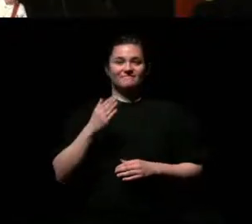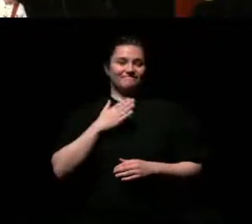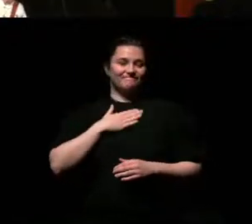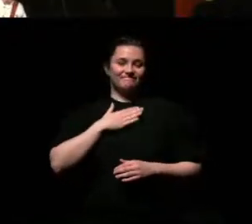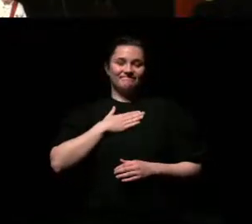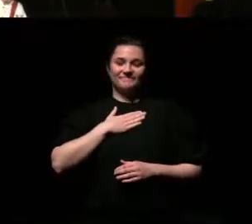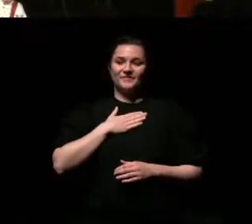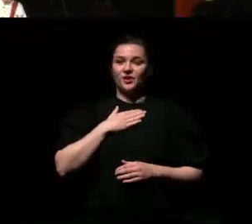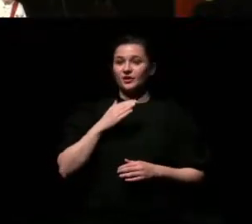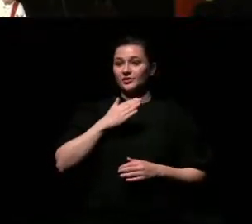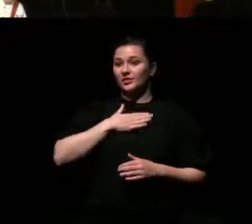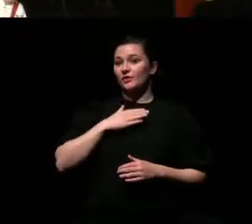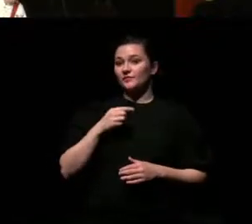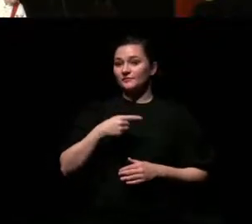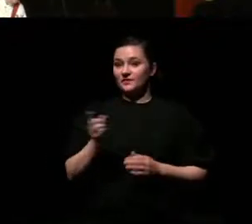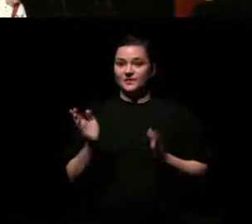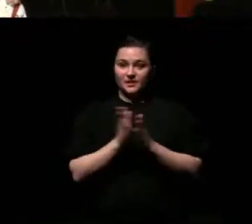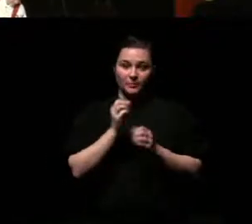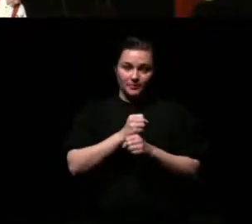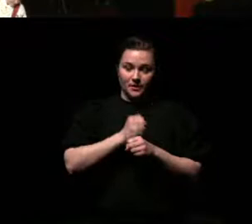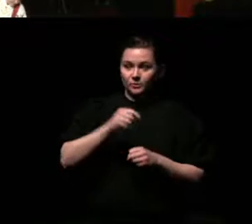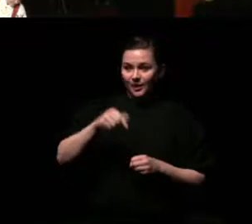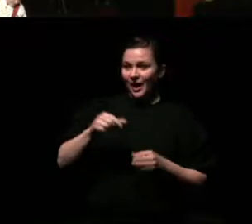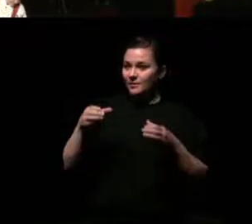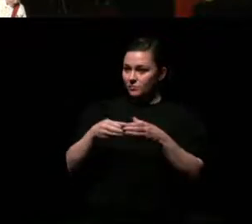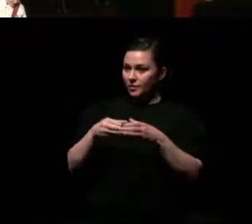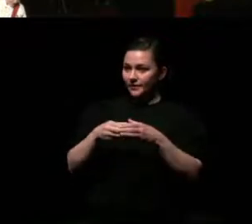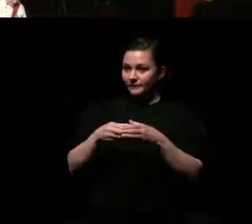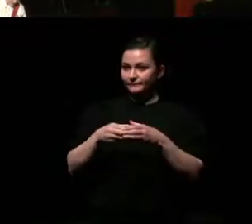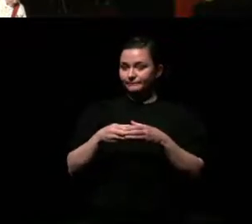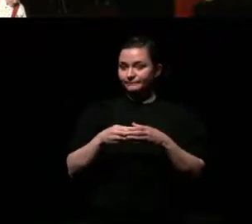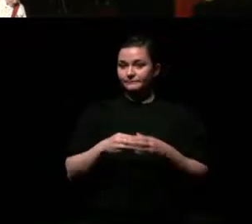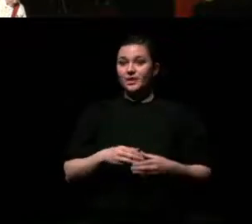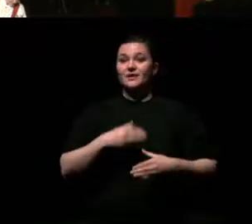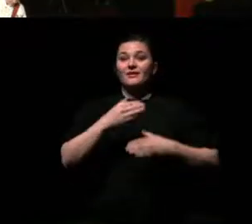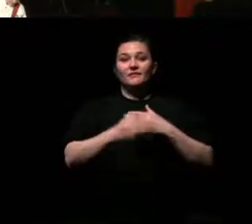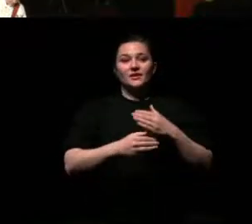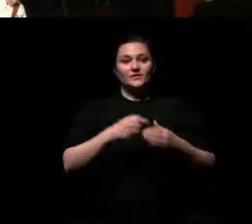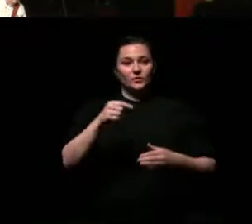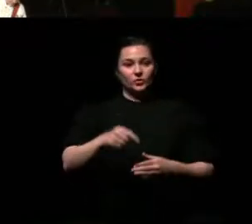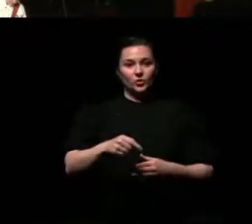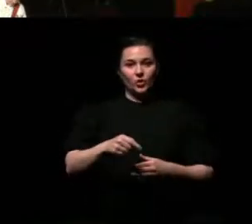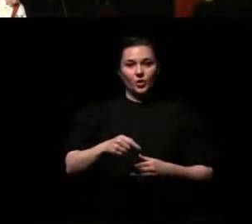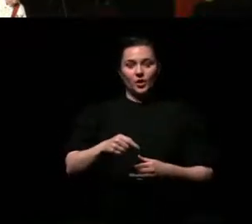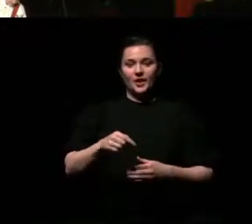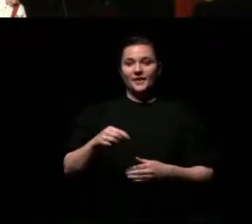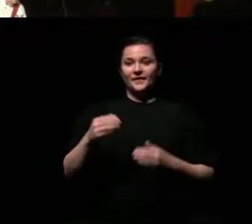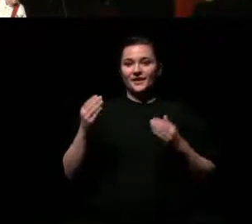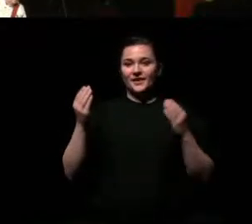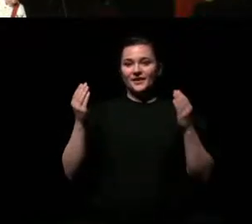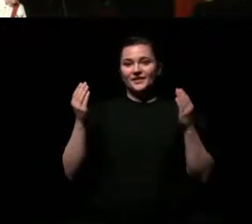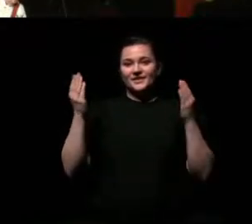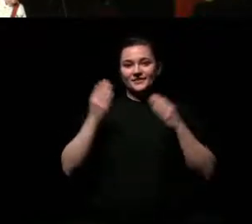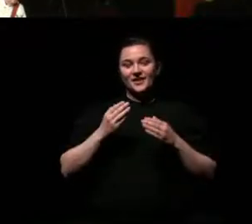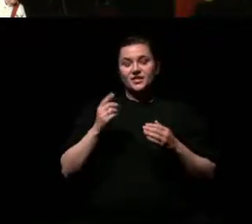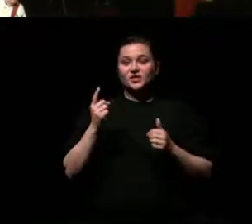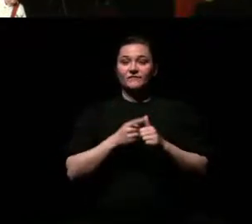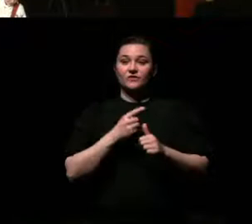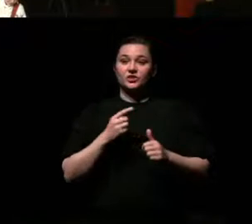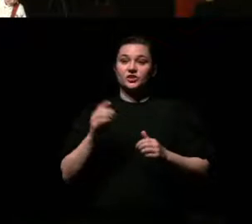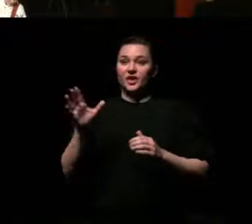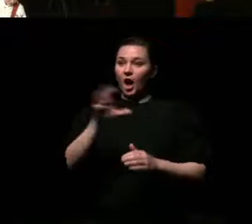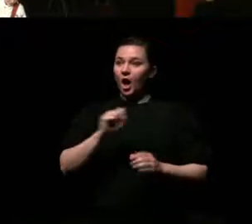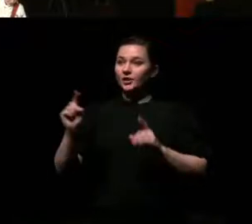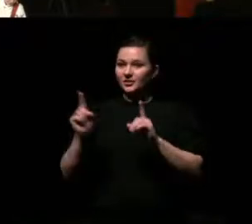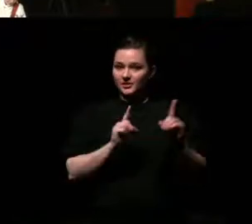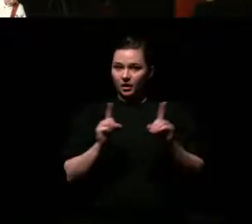får lov til å samarbeide med dere om dette møtet i dag. Videre skal vi nå gå til kveldens første allsang. Nå skal vi